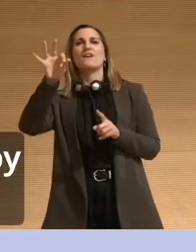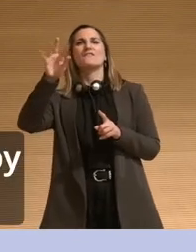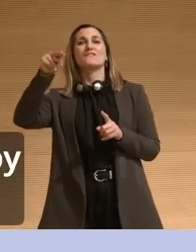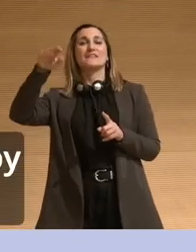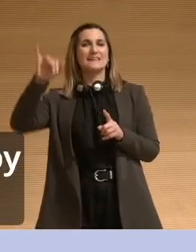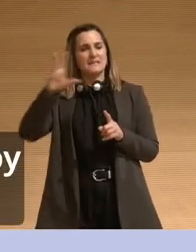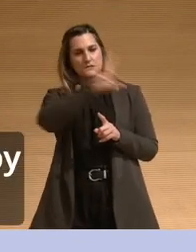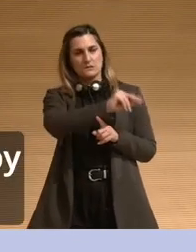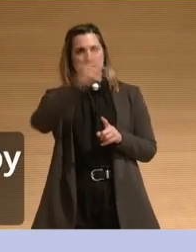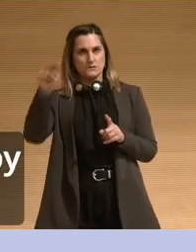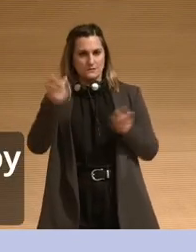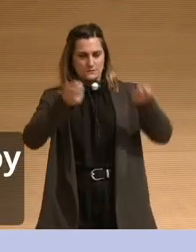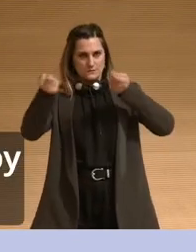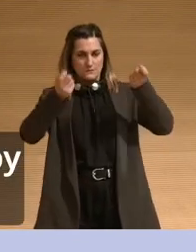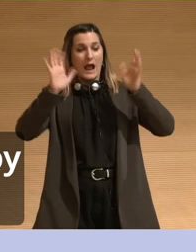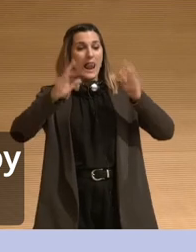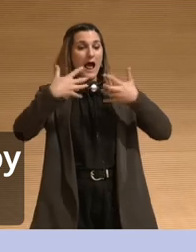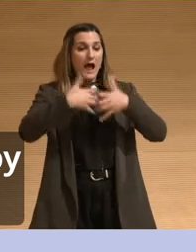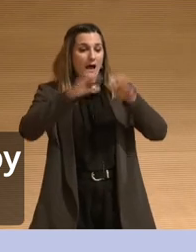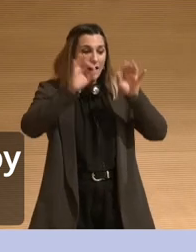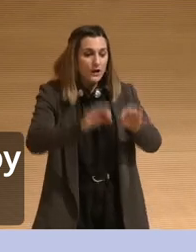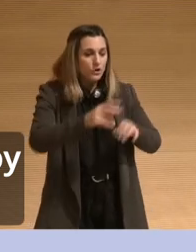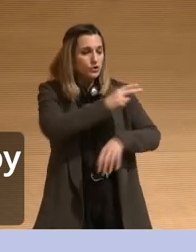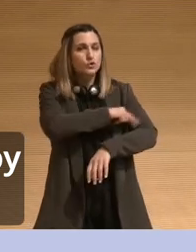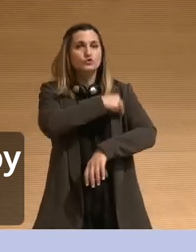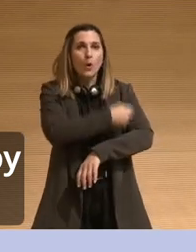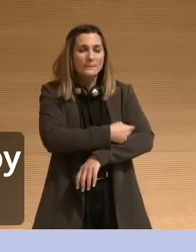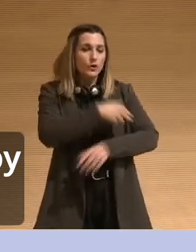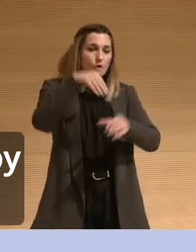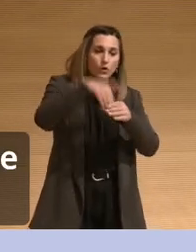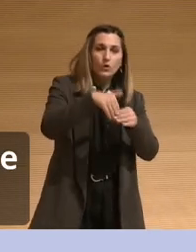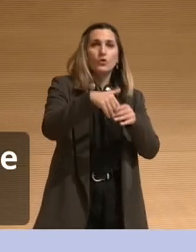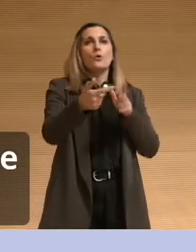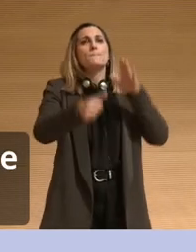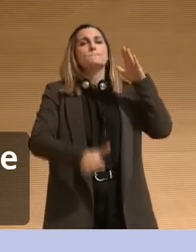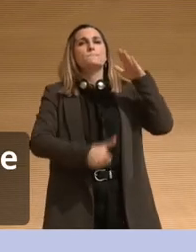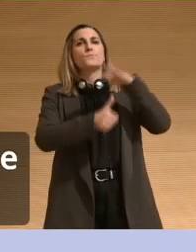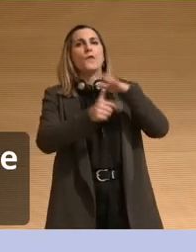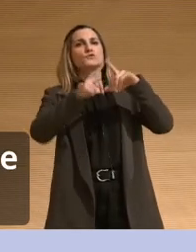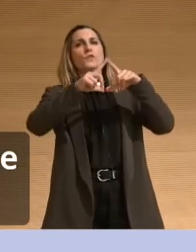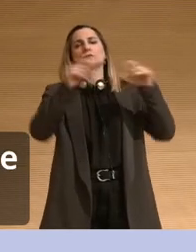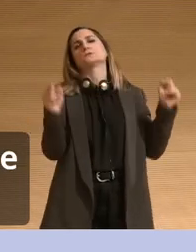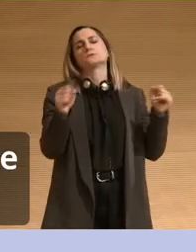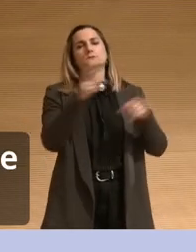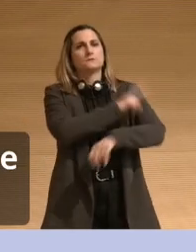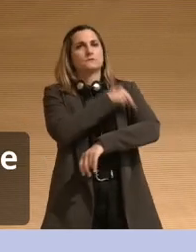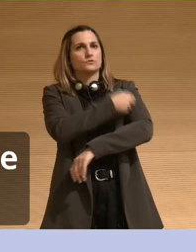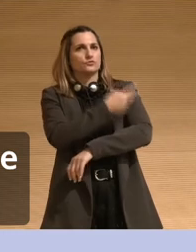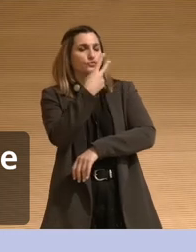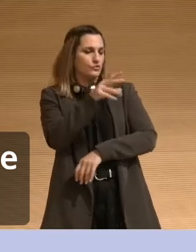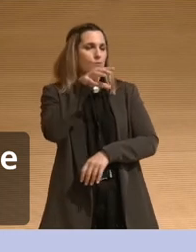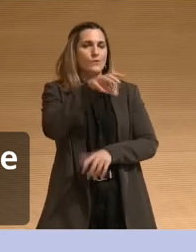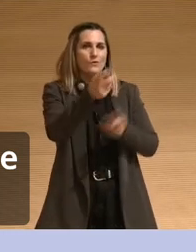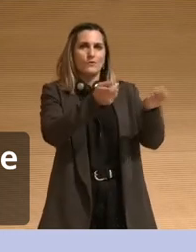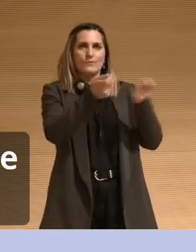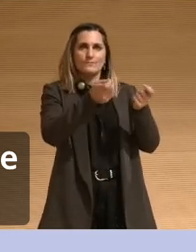τα λειτουργικά του νοσοκομείου τα διαχειρίζεται ο πρόεδρος και το ΔΣ του νοσοκομείου, που είναι